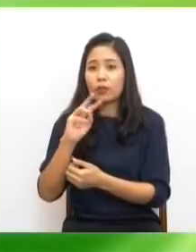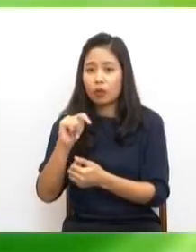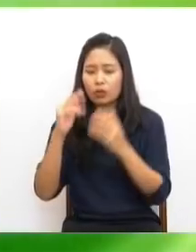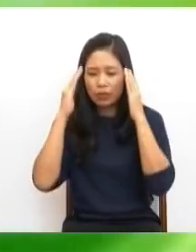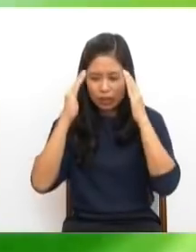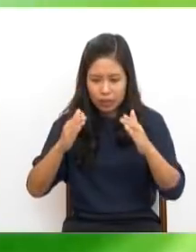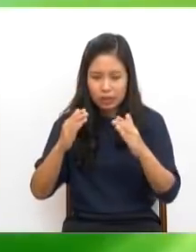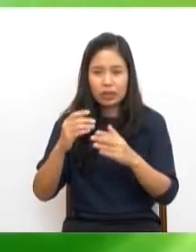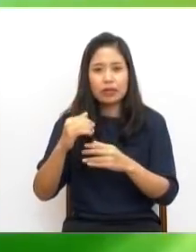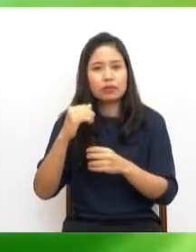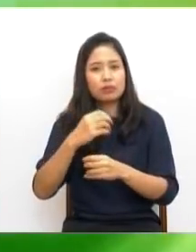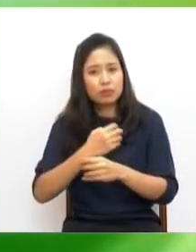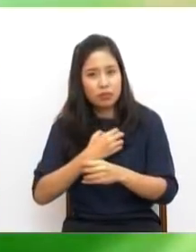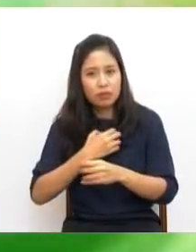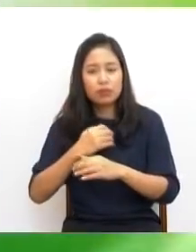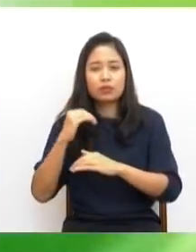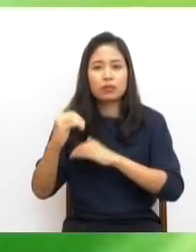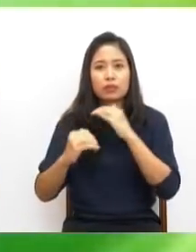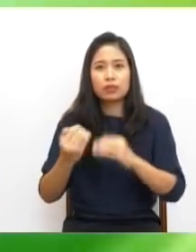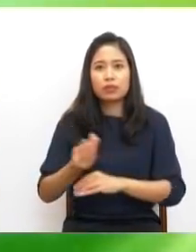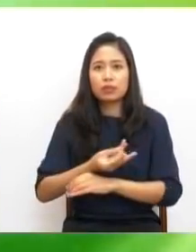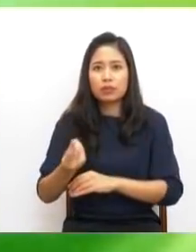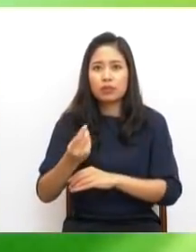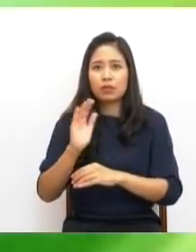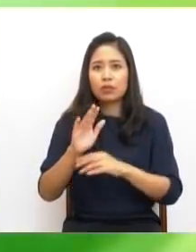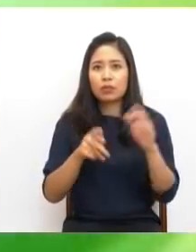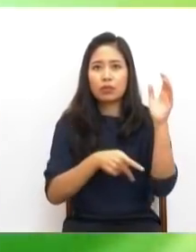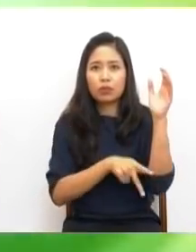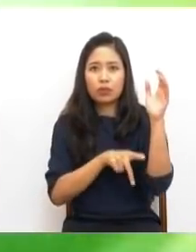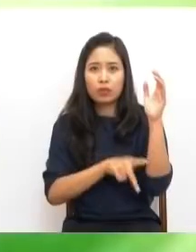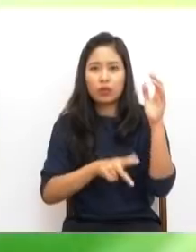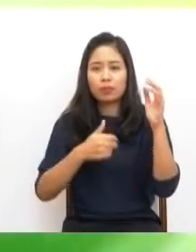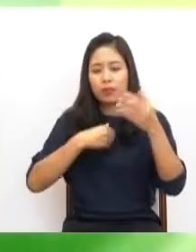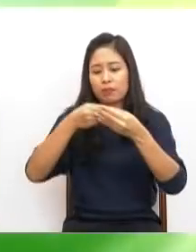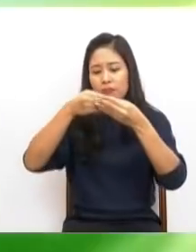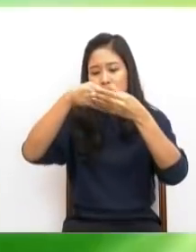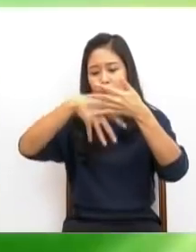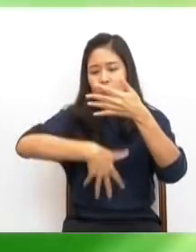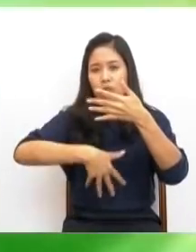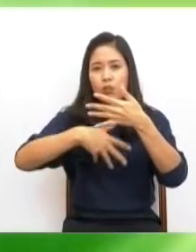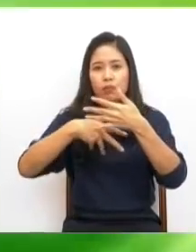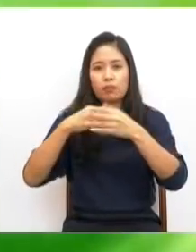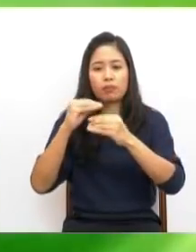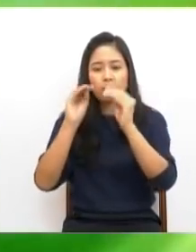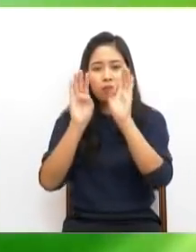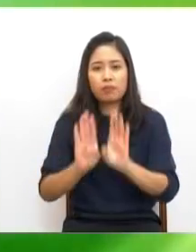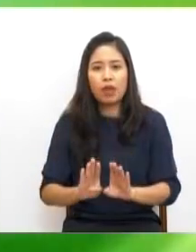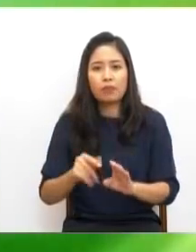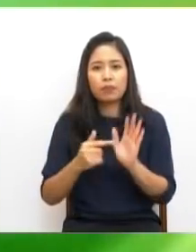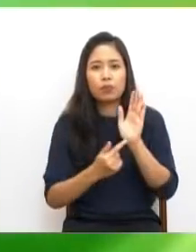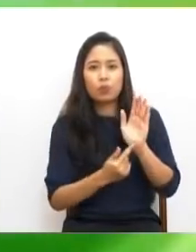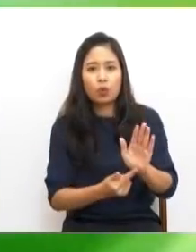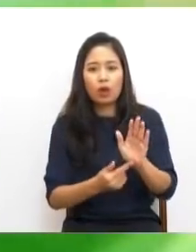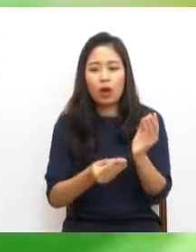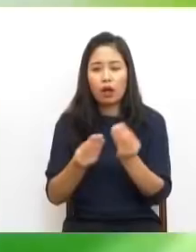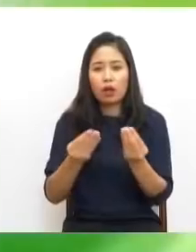ในการที่จะสร้างโมเดลที่ภูเก็ตให้เป็นโมเดลที่เริ่มต้นของประเทศเนี่ยผมก็คิดว่